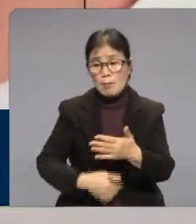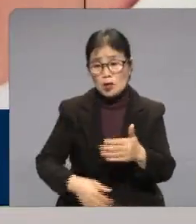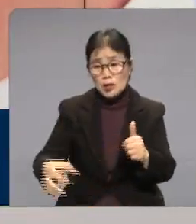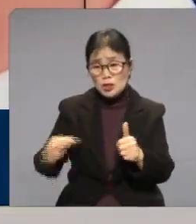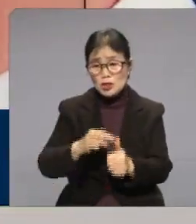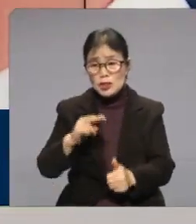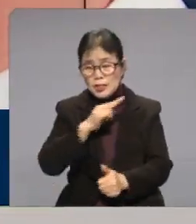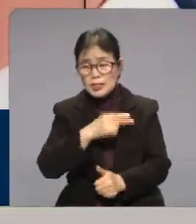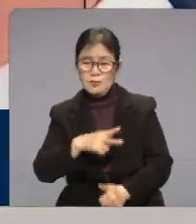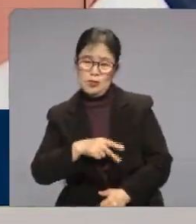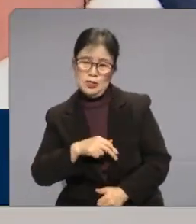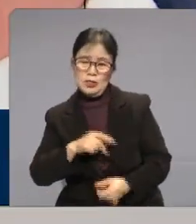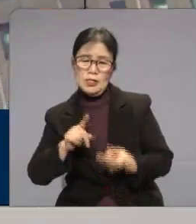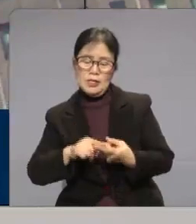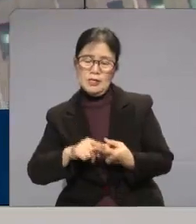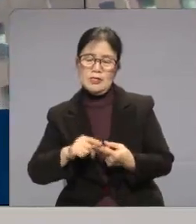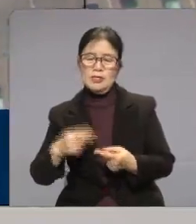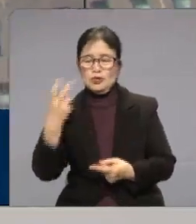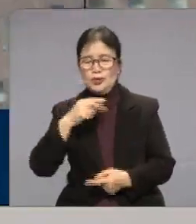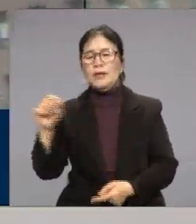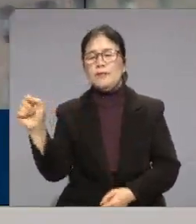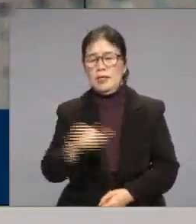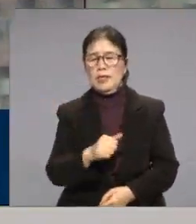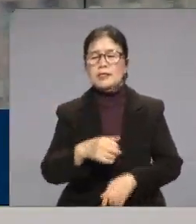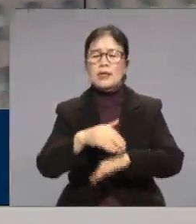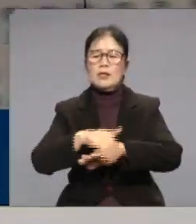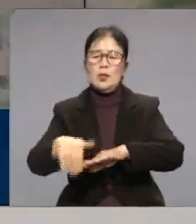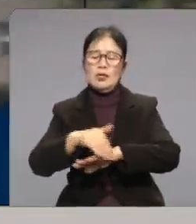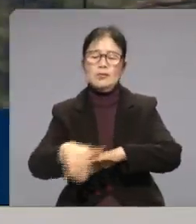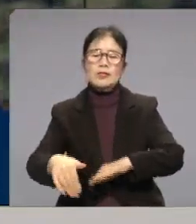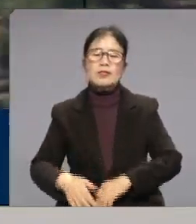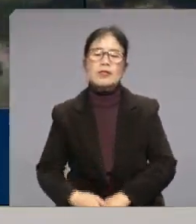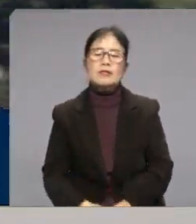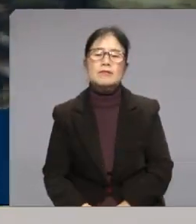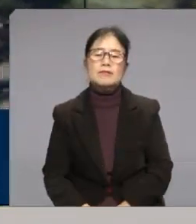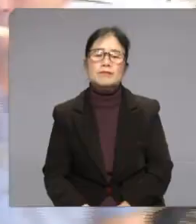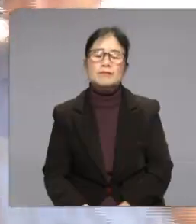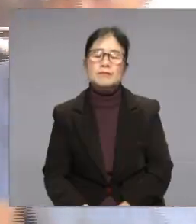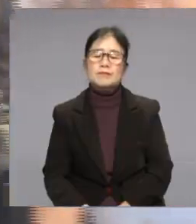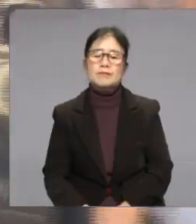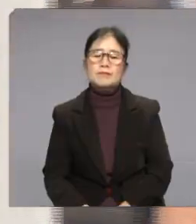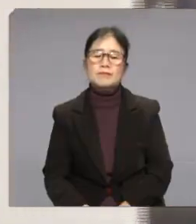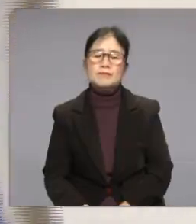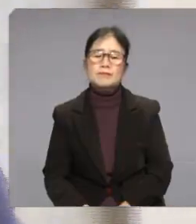의심 의원들에 대해서도 신속히 수사한다는 방침입니다. 김하희 기자입니다.